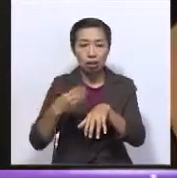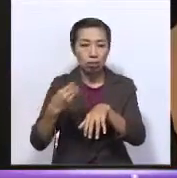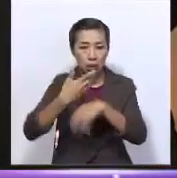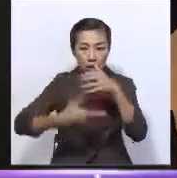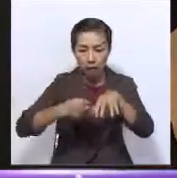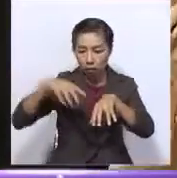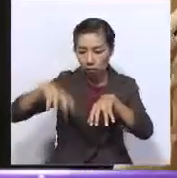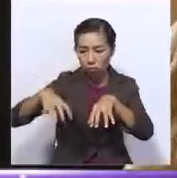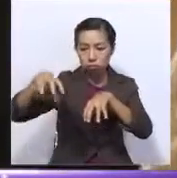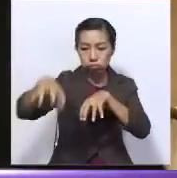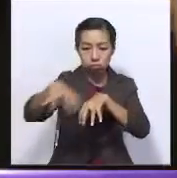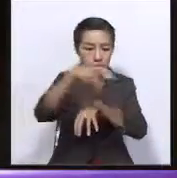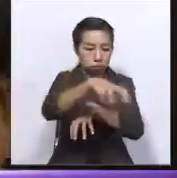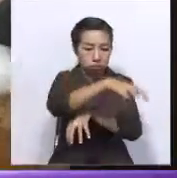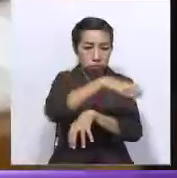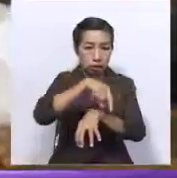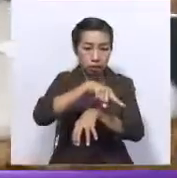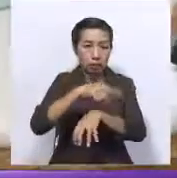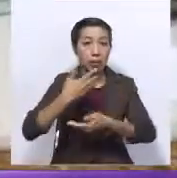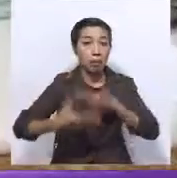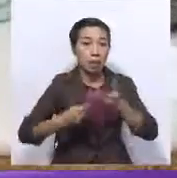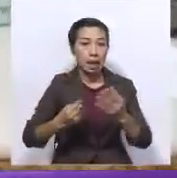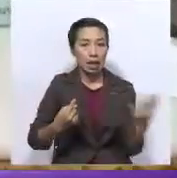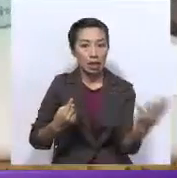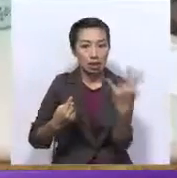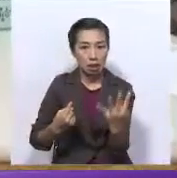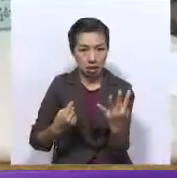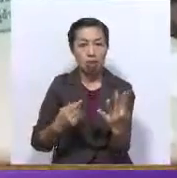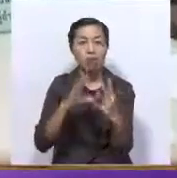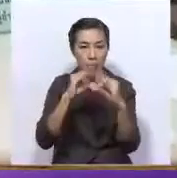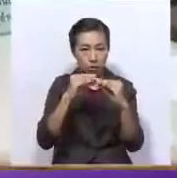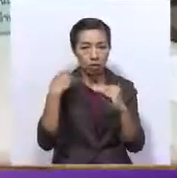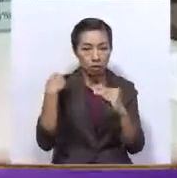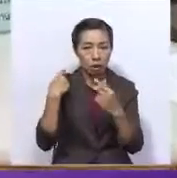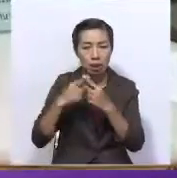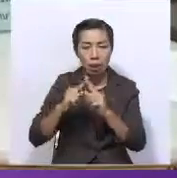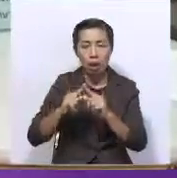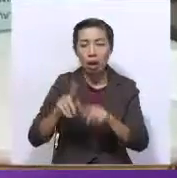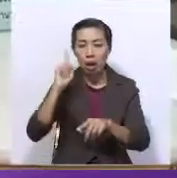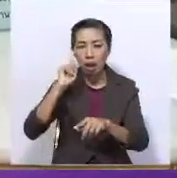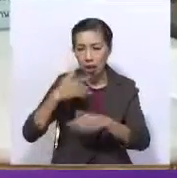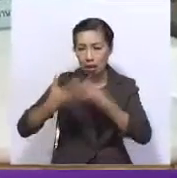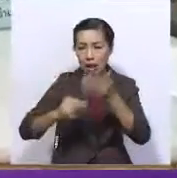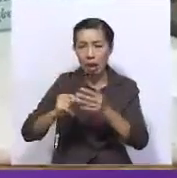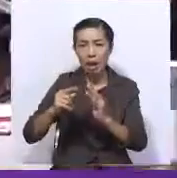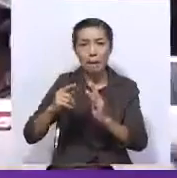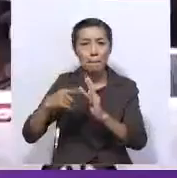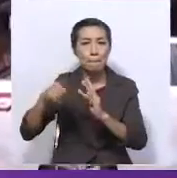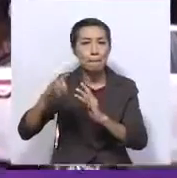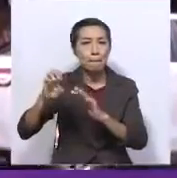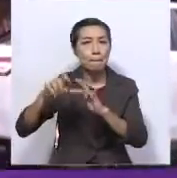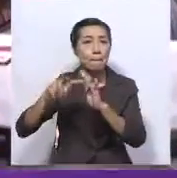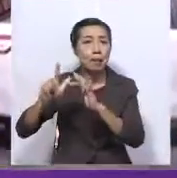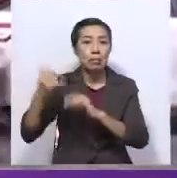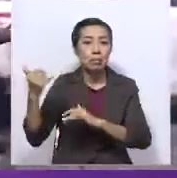ทุบรถโดยมีเจ้าของตลาดมาร่วมประชุม4แห่งรวมไปถึงซูเปอร์มาร์เก็ต1แห่งยกเว้นตลาดเปิ้ลมาร์เก็ตที่ไม่เดินทางมาร่วมประชุมด้วย